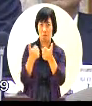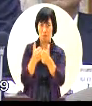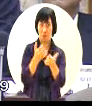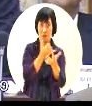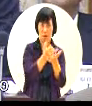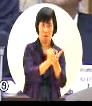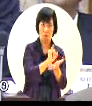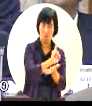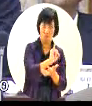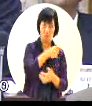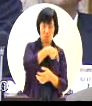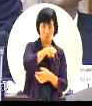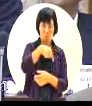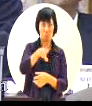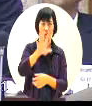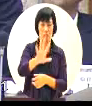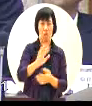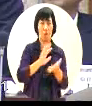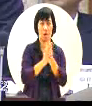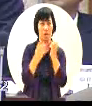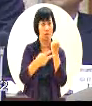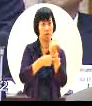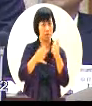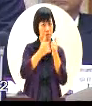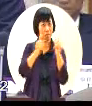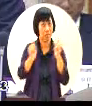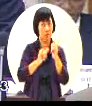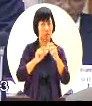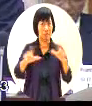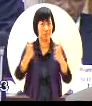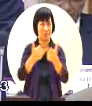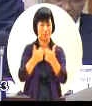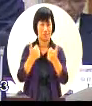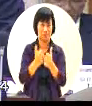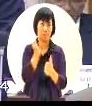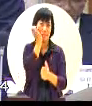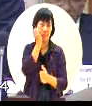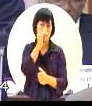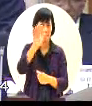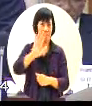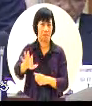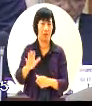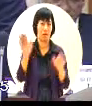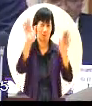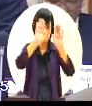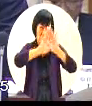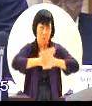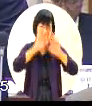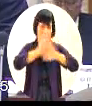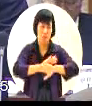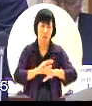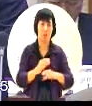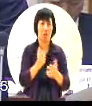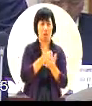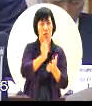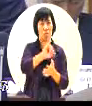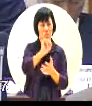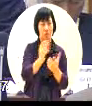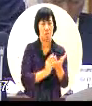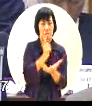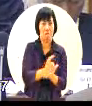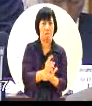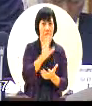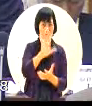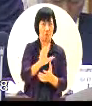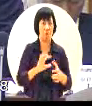参加。啊，过迄个立民大会，吼、哦，伫工商立民大会，诶、欸，应该不是啊，昨暗呢，翁议员，我那拢有在参